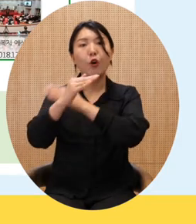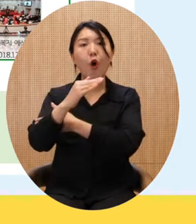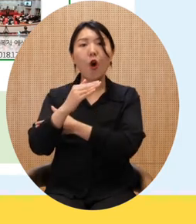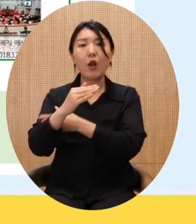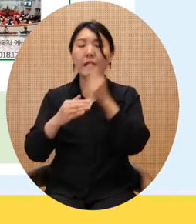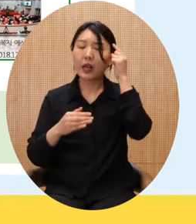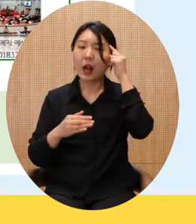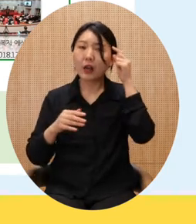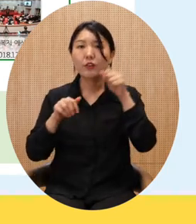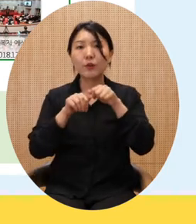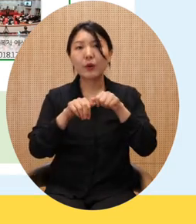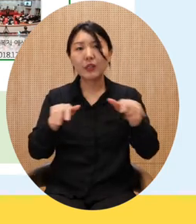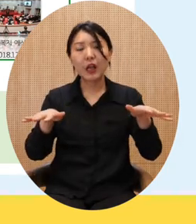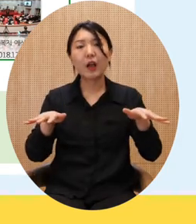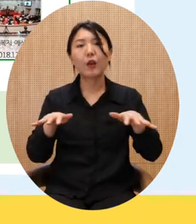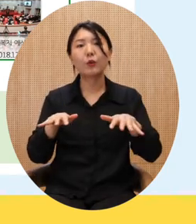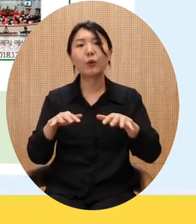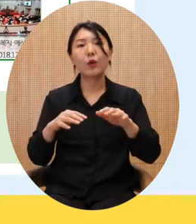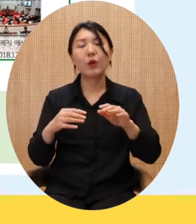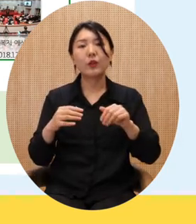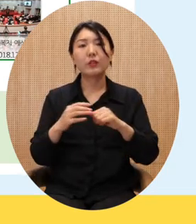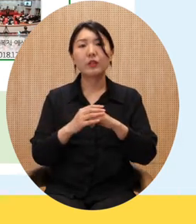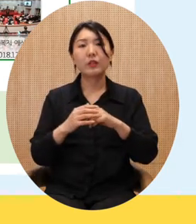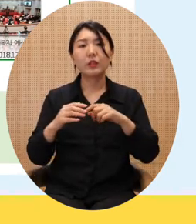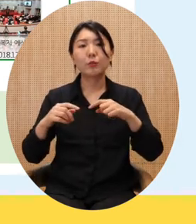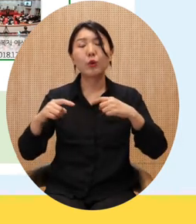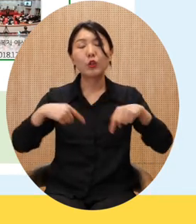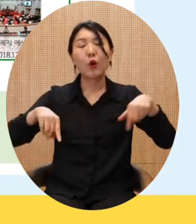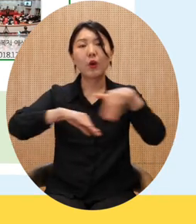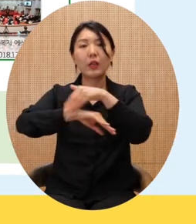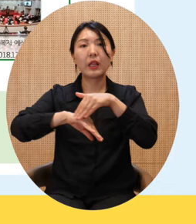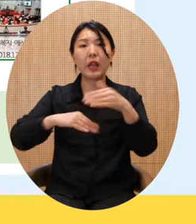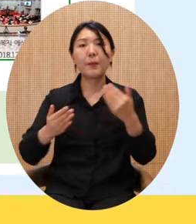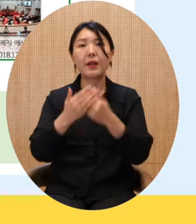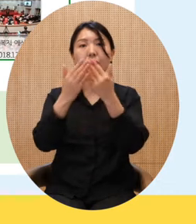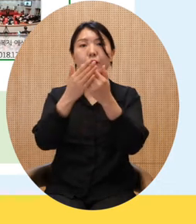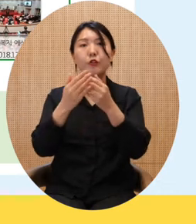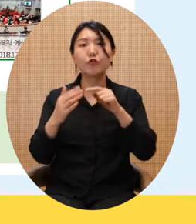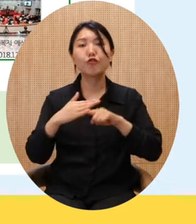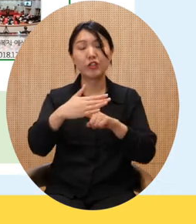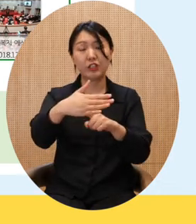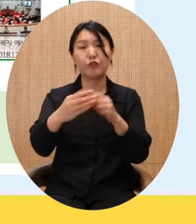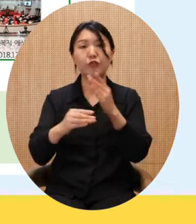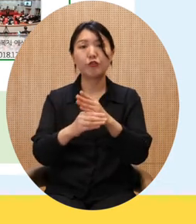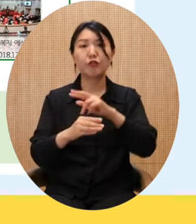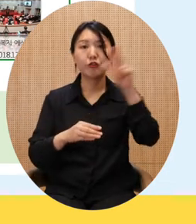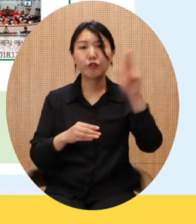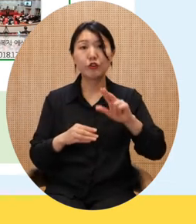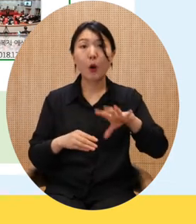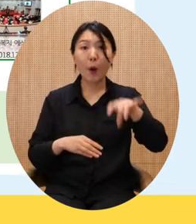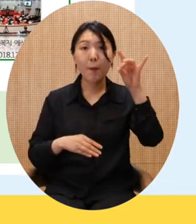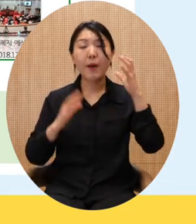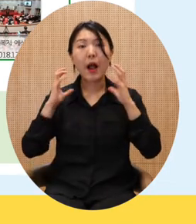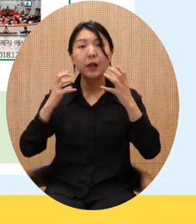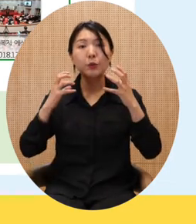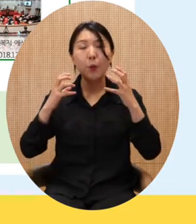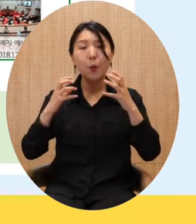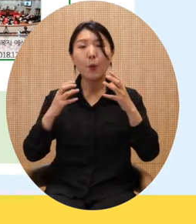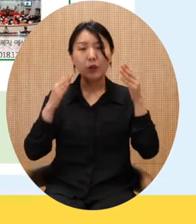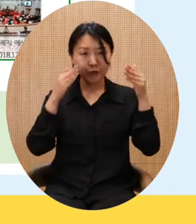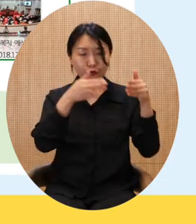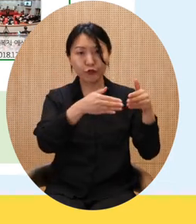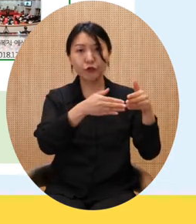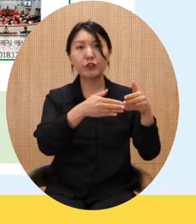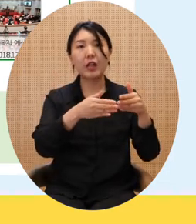아동 주거 환경 개선을 위한 정책 개발을 추진하였는데요. 전국 최초로 아동을 초점으로 하는